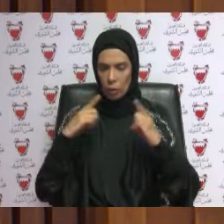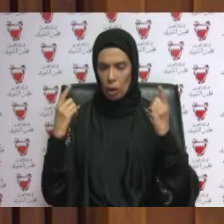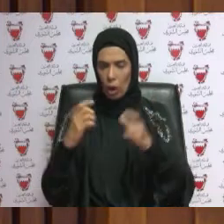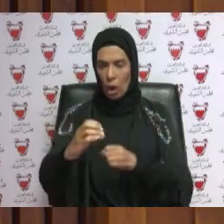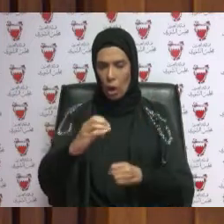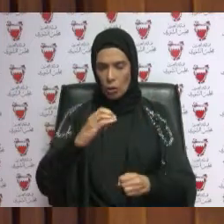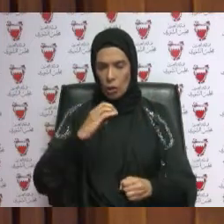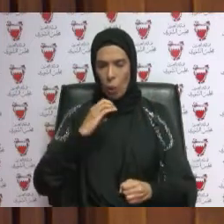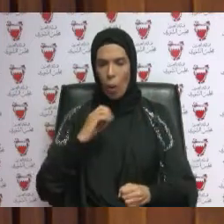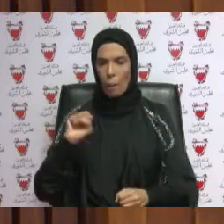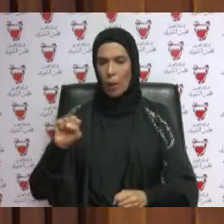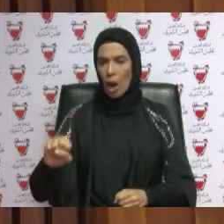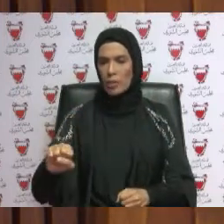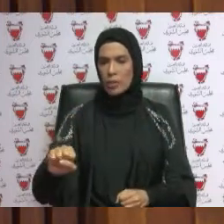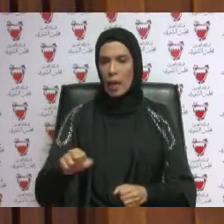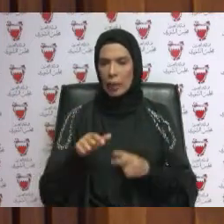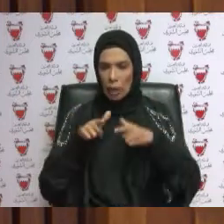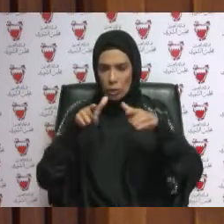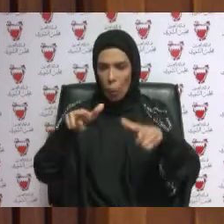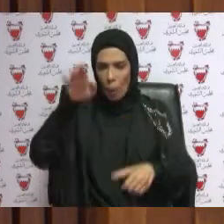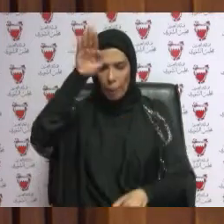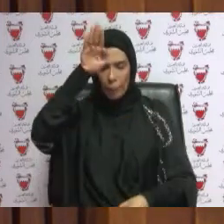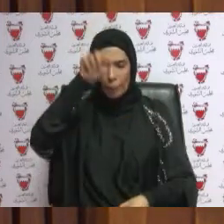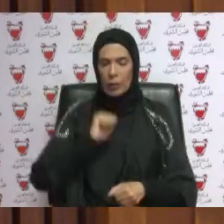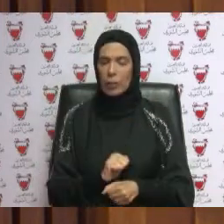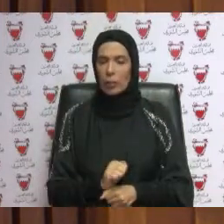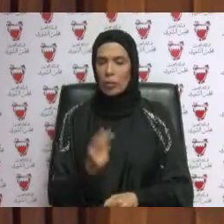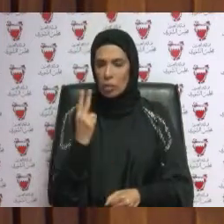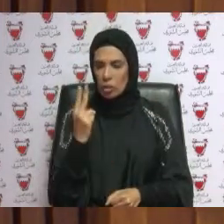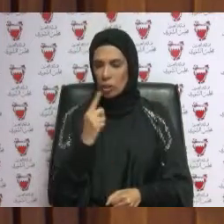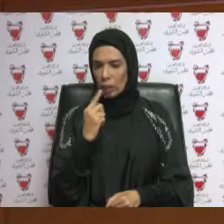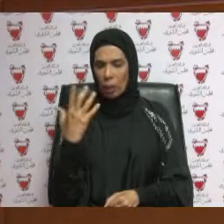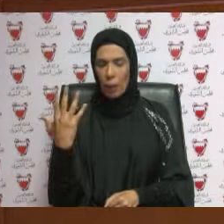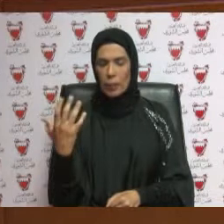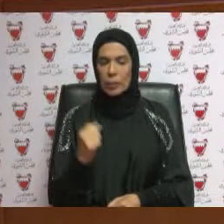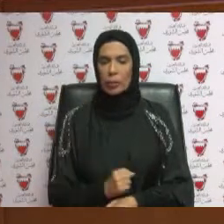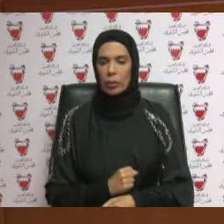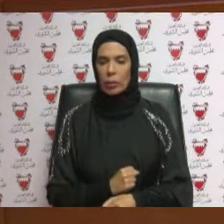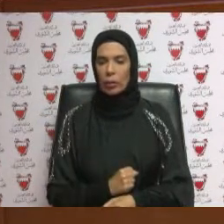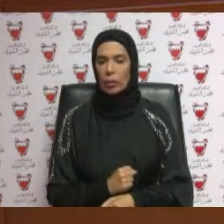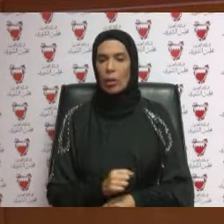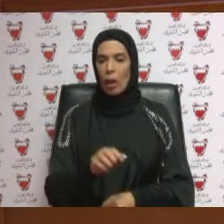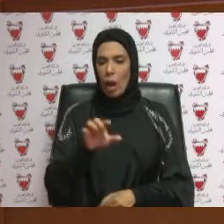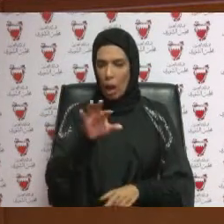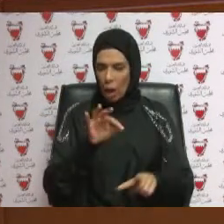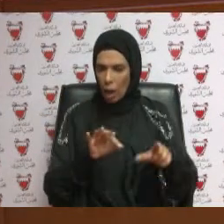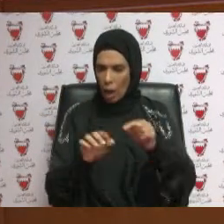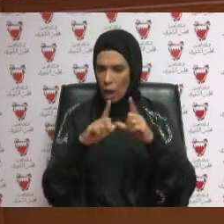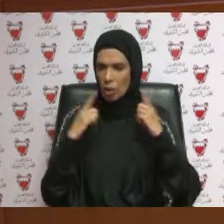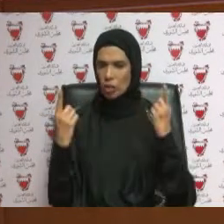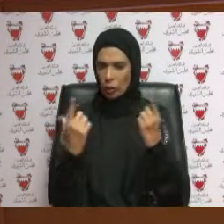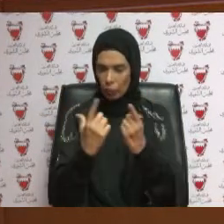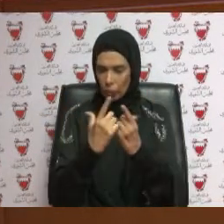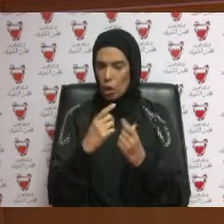مشروع الرد على الخطاب الملكي السامي لدور الانعقاد الثاني من الفصل التشريعي الخامس وتكليف اللجنة بإعداد تقريرها بشأن